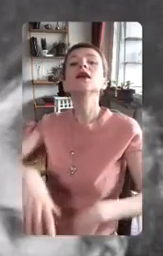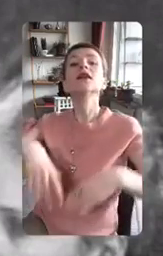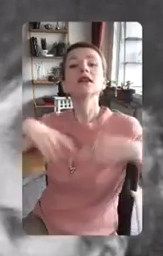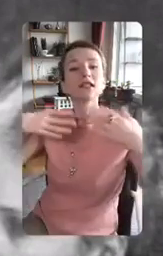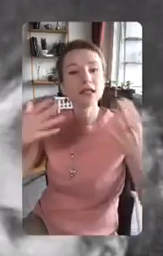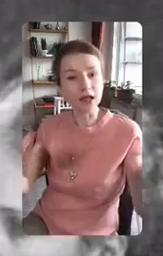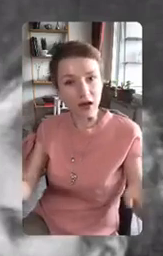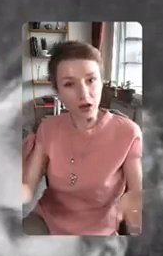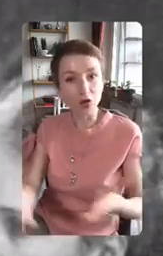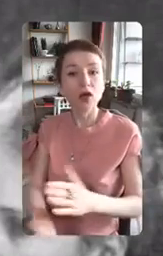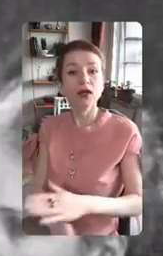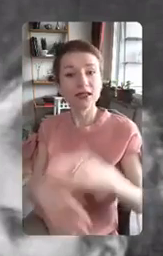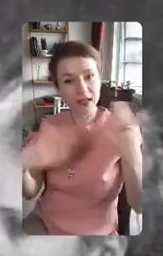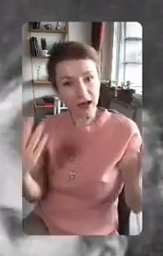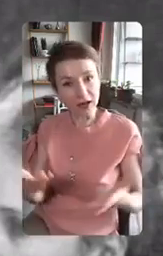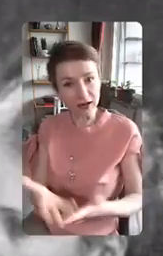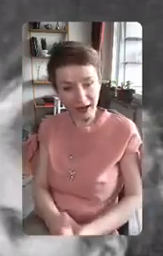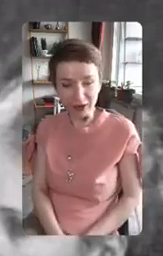с кем я